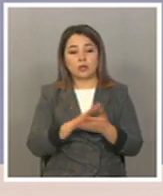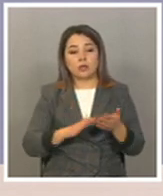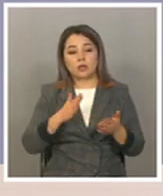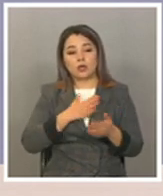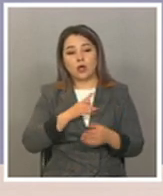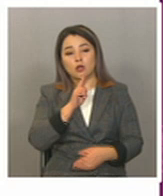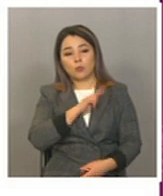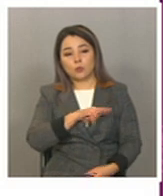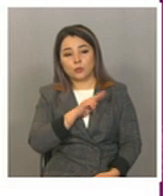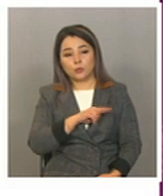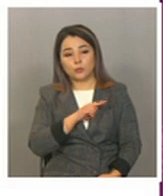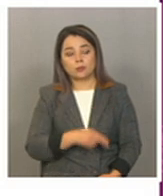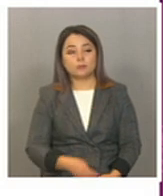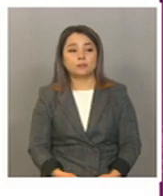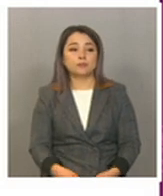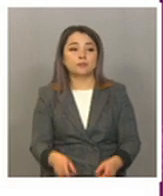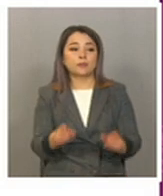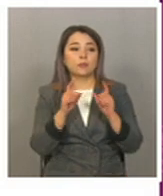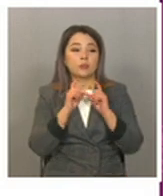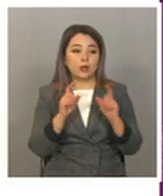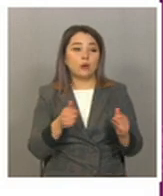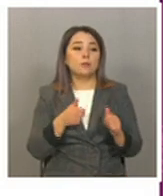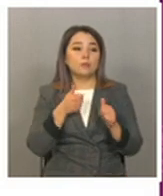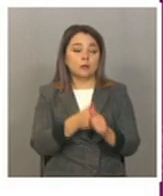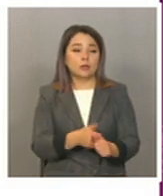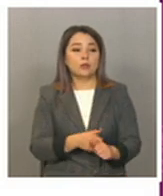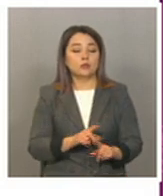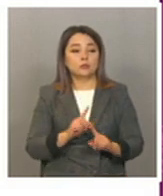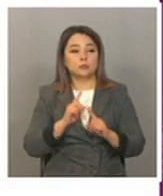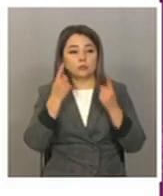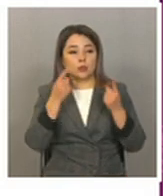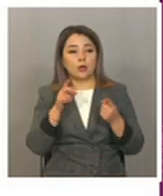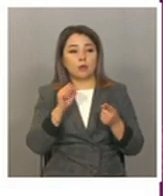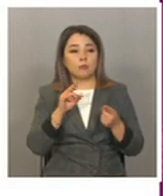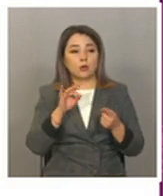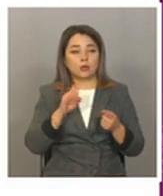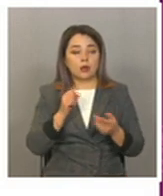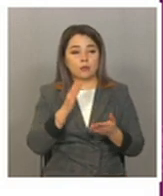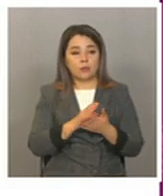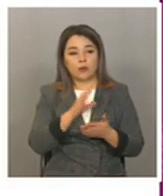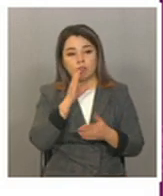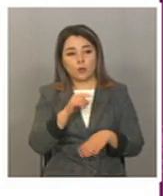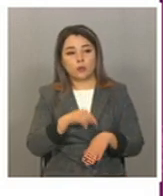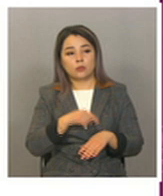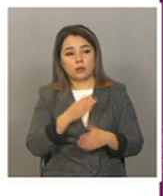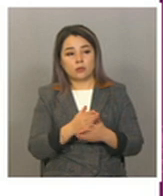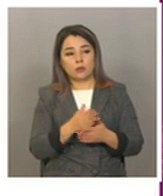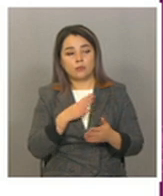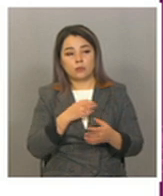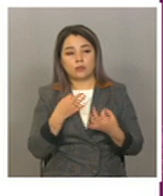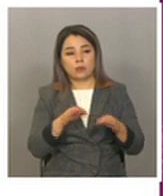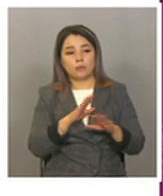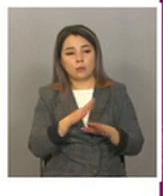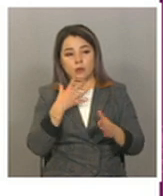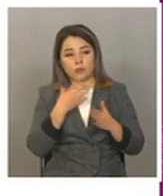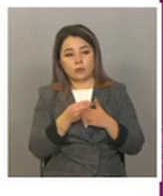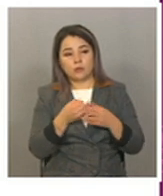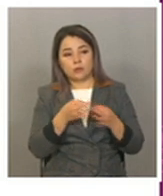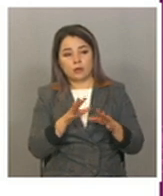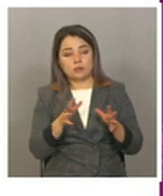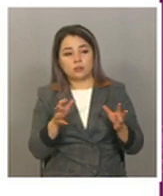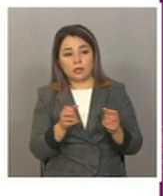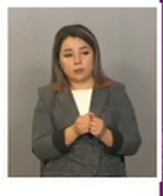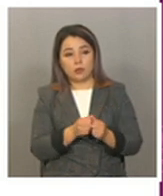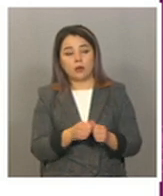работу. Крики погони лишь взбодоражили Акбару, распалили волчий инстинкт, и она решила не выпускать своей добычи.